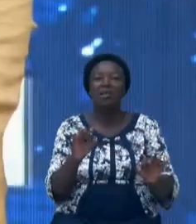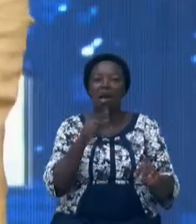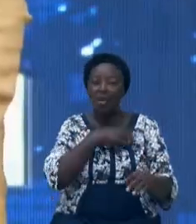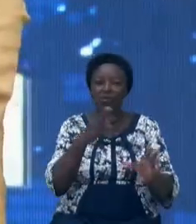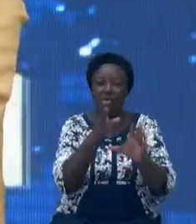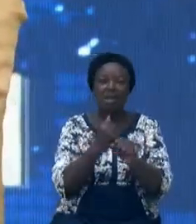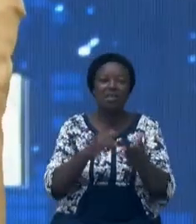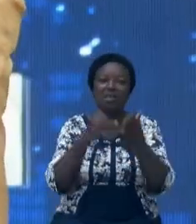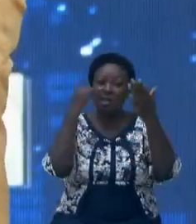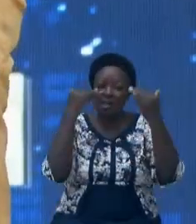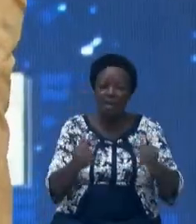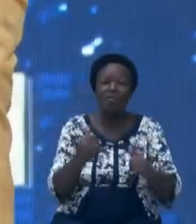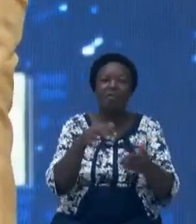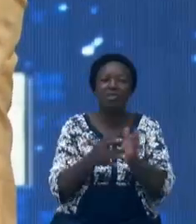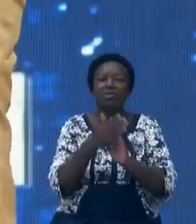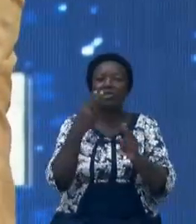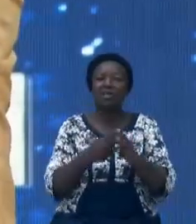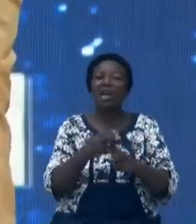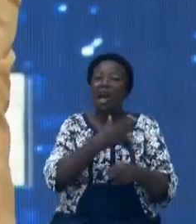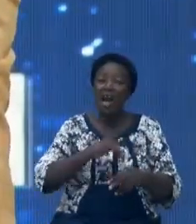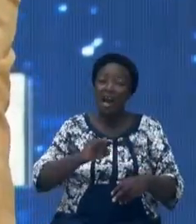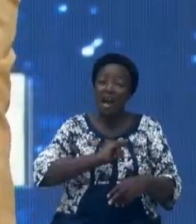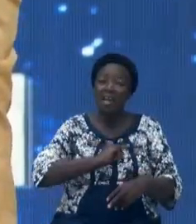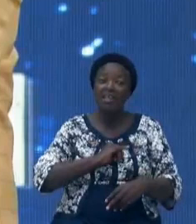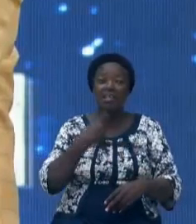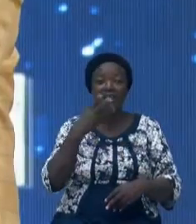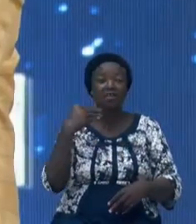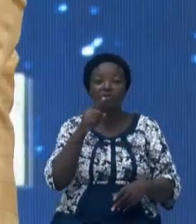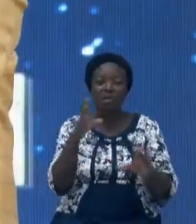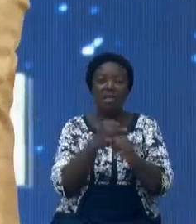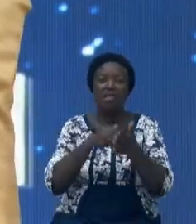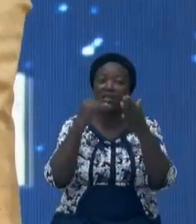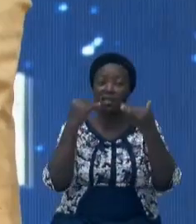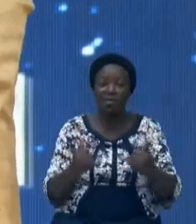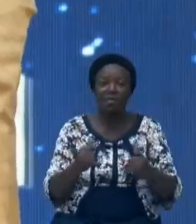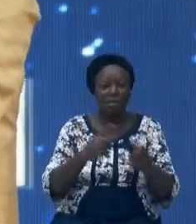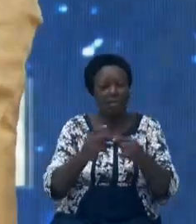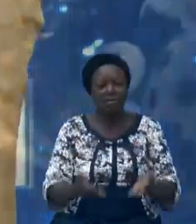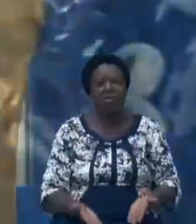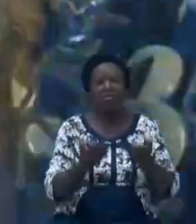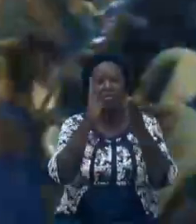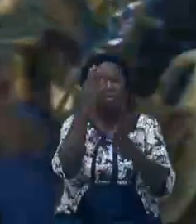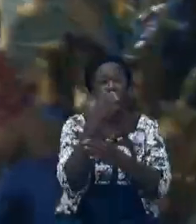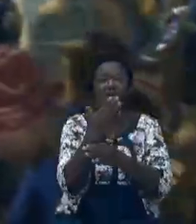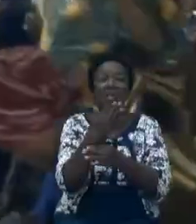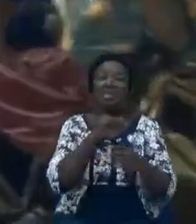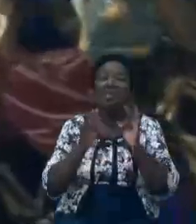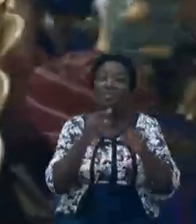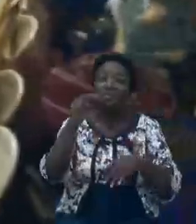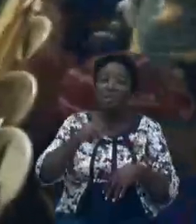et la guérison est gratuite et tu l'auras maintenant je dis tu leur as maintenant